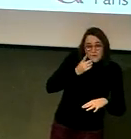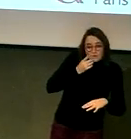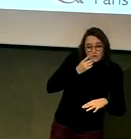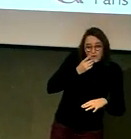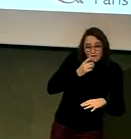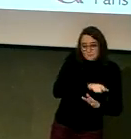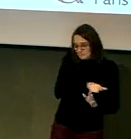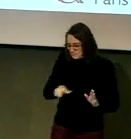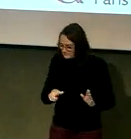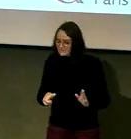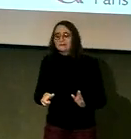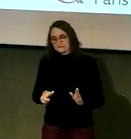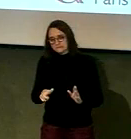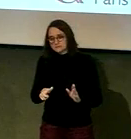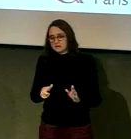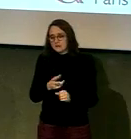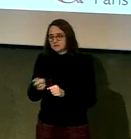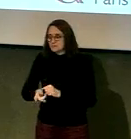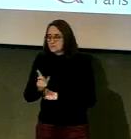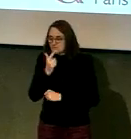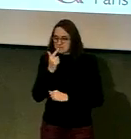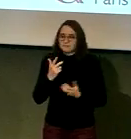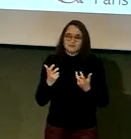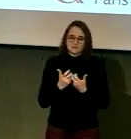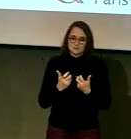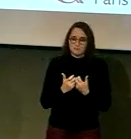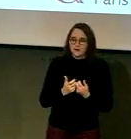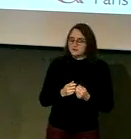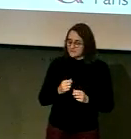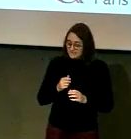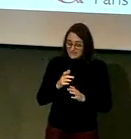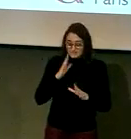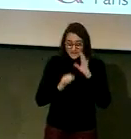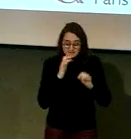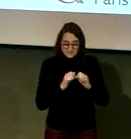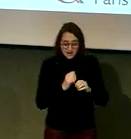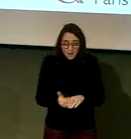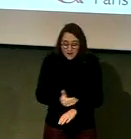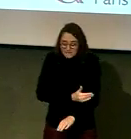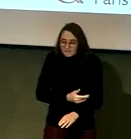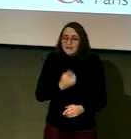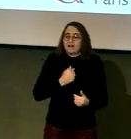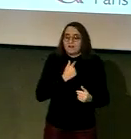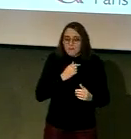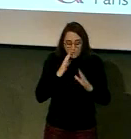donner l'exemple d'alcool, qui est considérée chez l'audit, un test de repérage de consommation d'alcool, elle est considérée comme une consommation